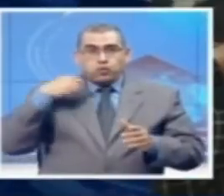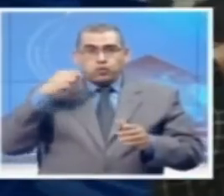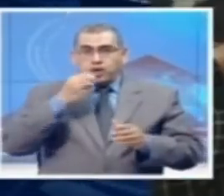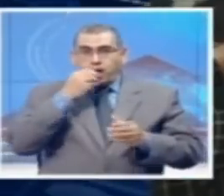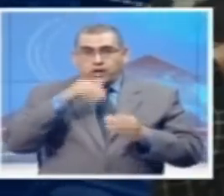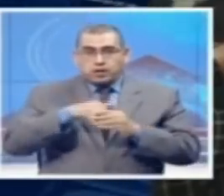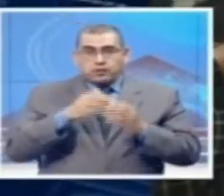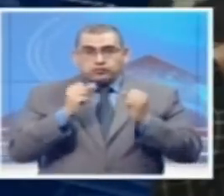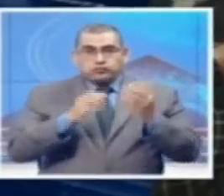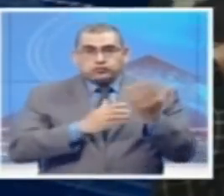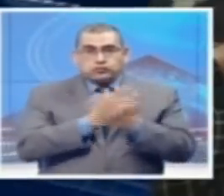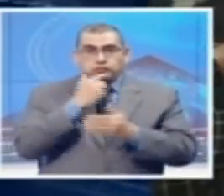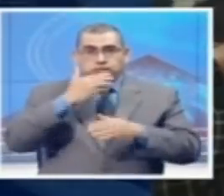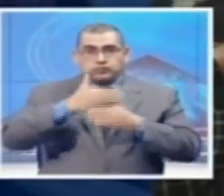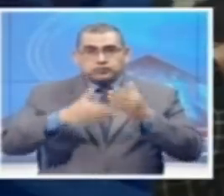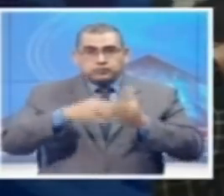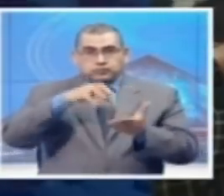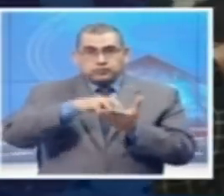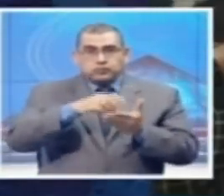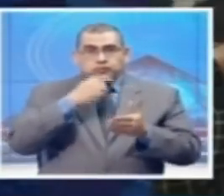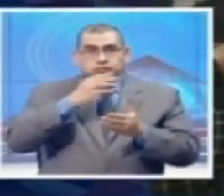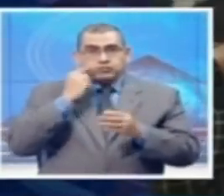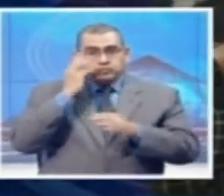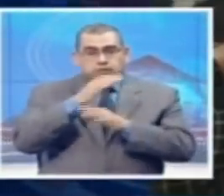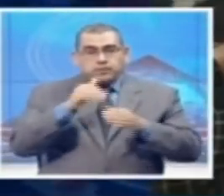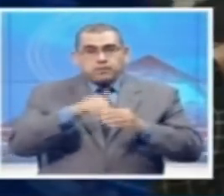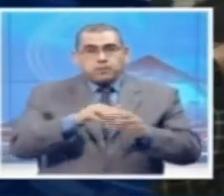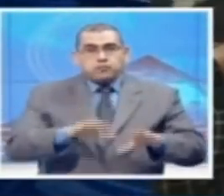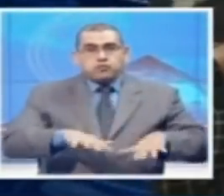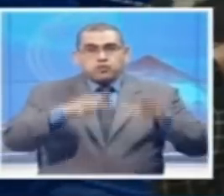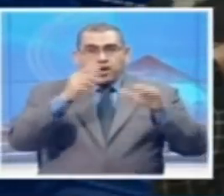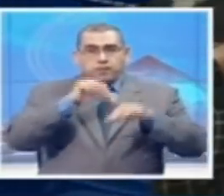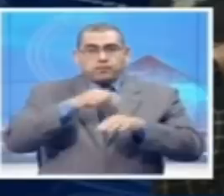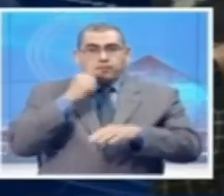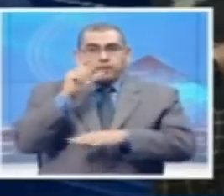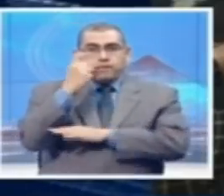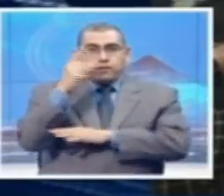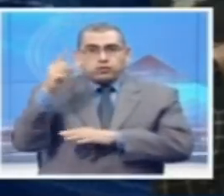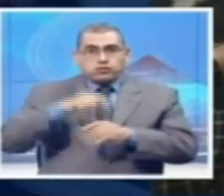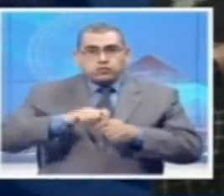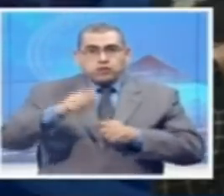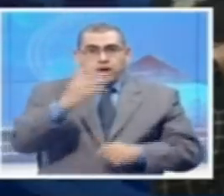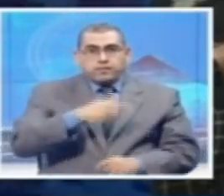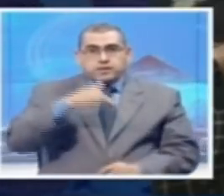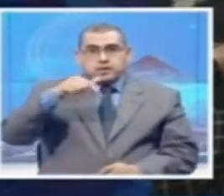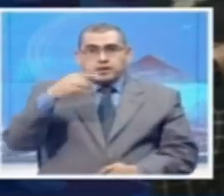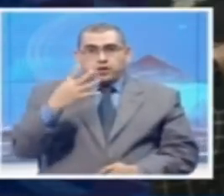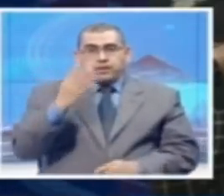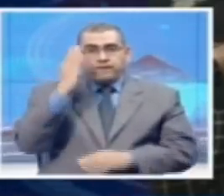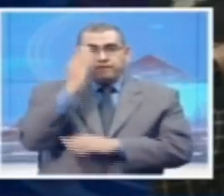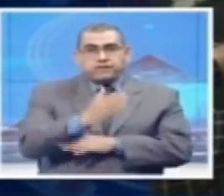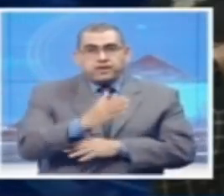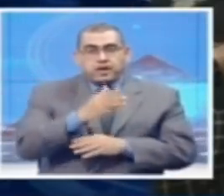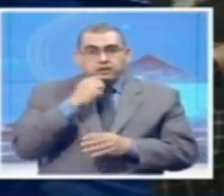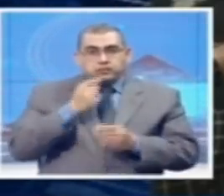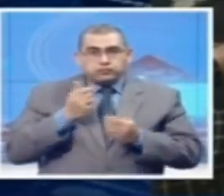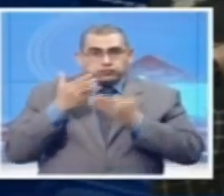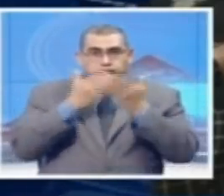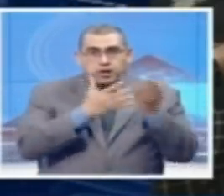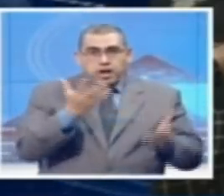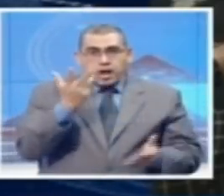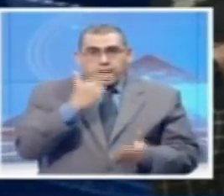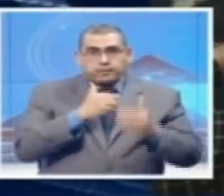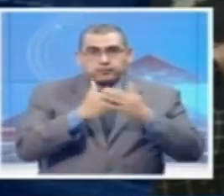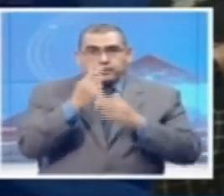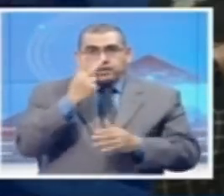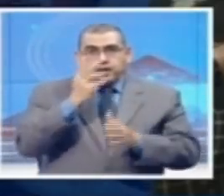التموين خلال وضع حجر الأساس لمنطقة لوجستية بمحافظة الدقهلية على مساحة 46 فدانا باستثمارات تصل